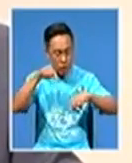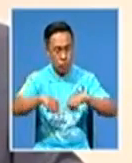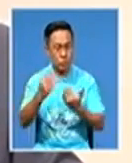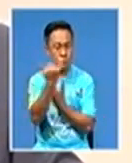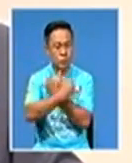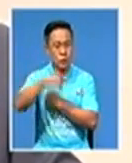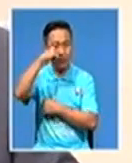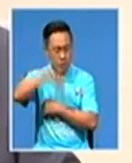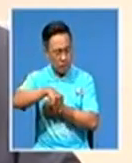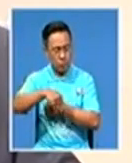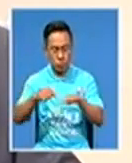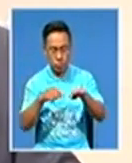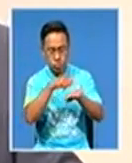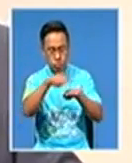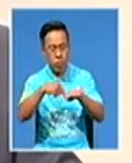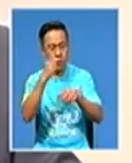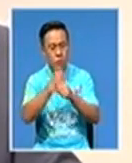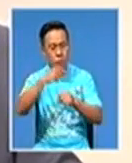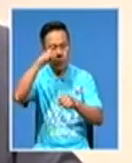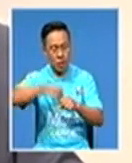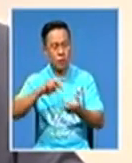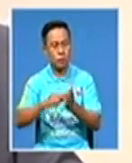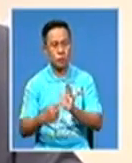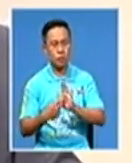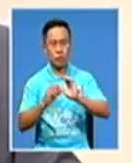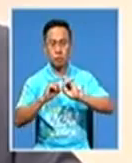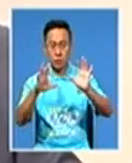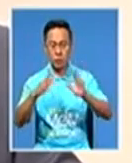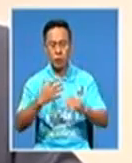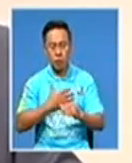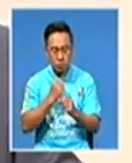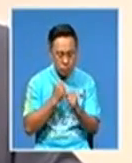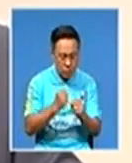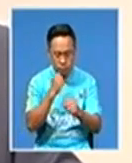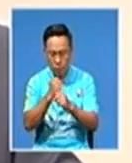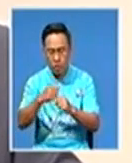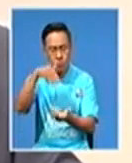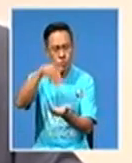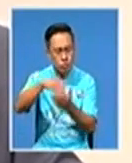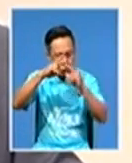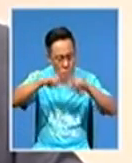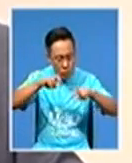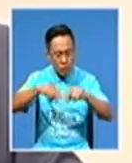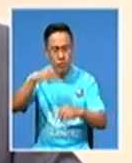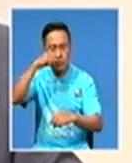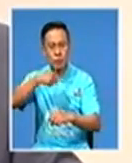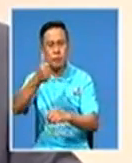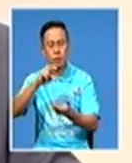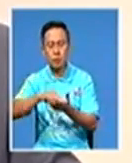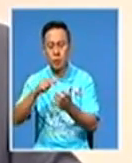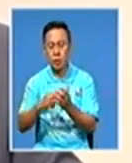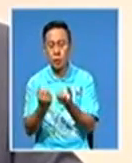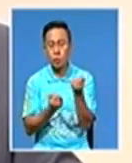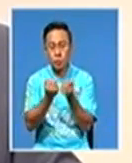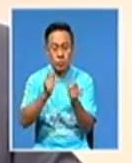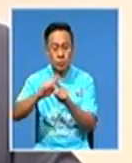นาในเมืองไทยทั้งคันเลยนะอันนี้น่าภูมิใจมากเราก็จะดึงดูดอย่างเงี้ยให้เข้ามาเมืองไทยมากขึ้นไม่ใช่เฉพาะรถย